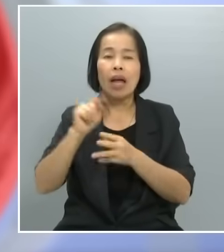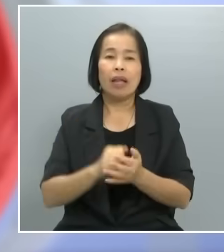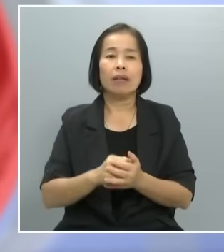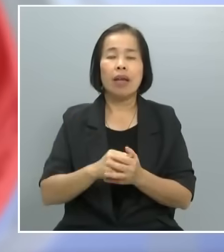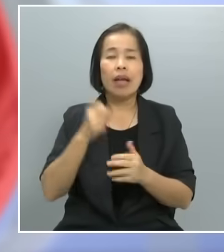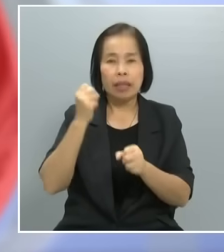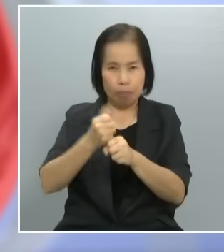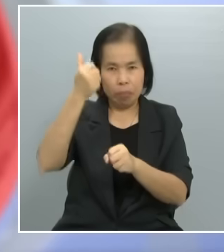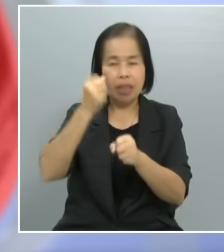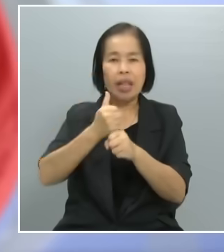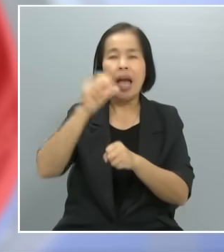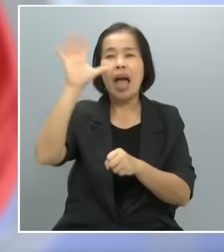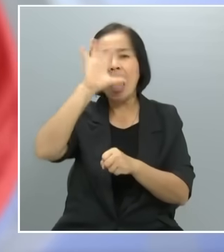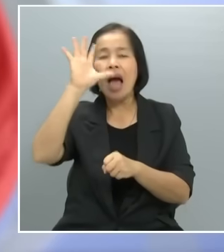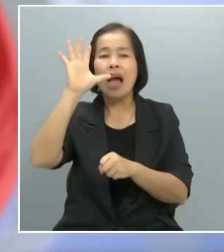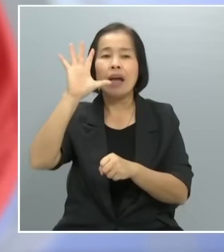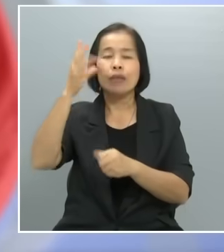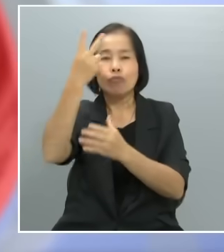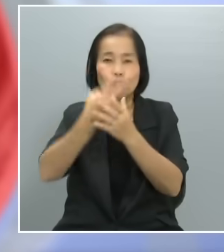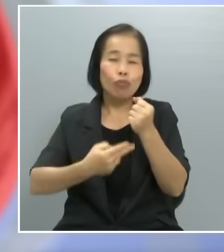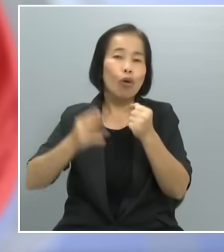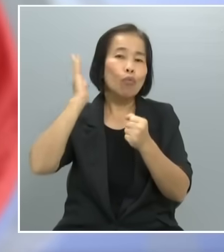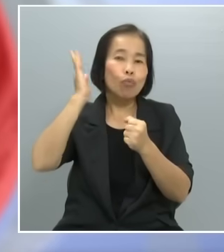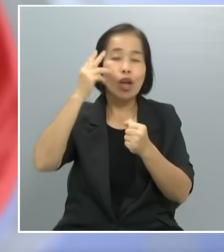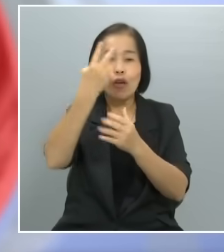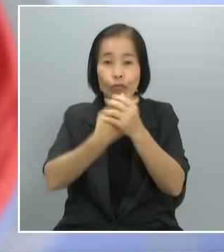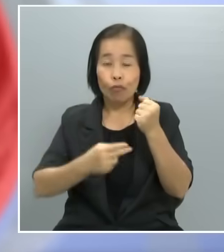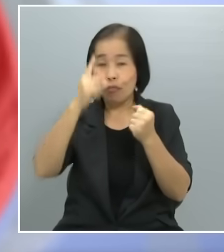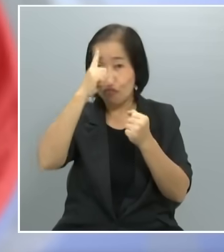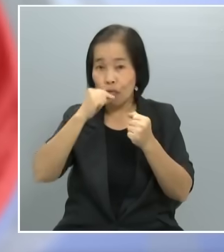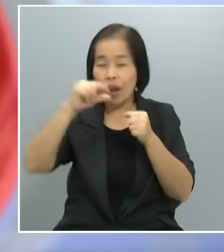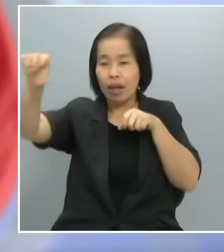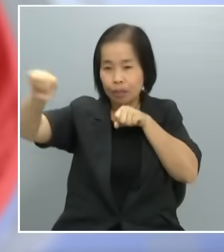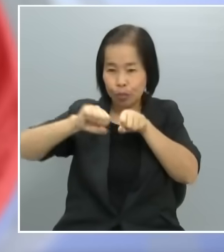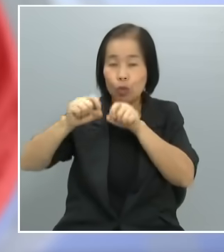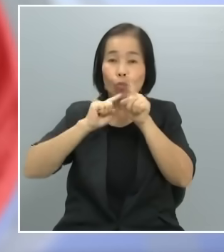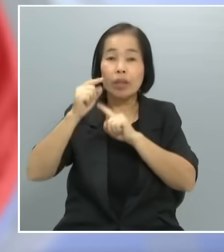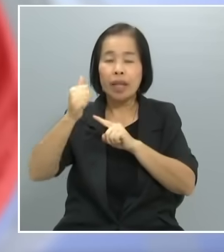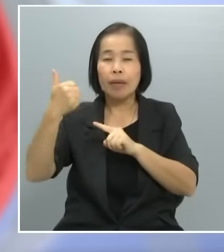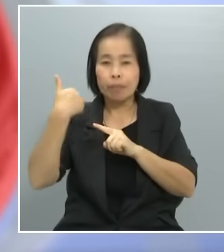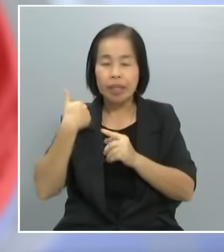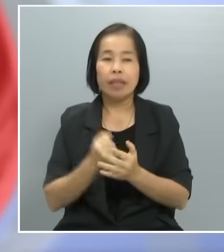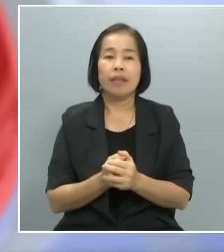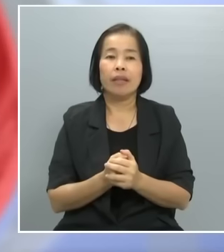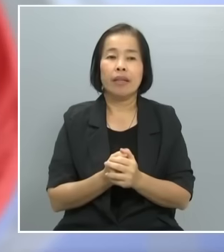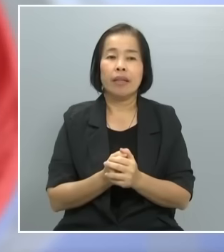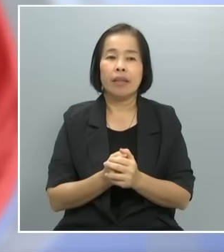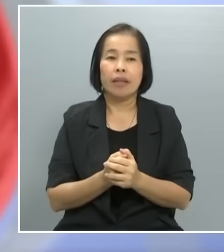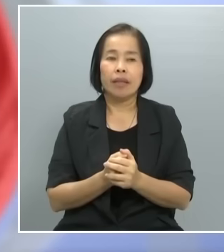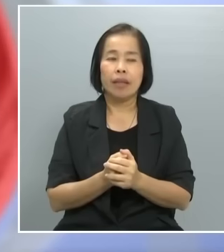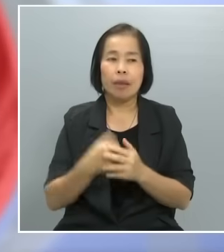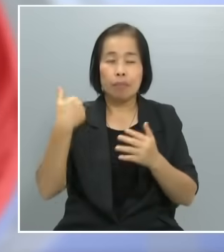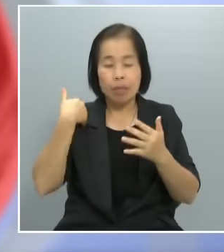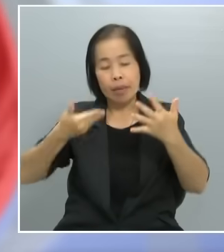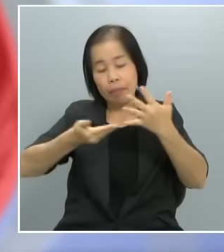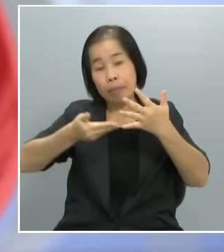ถหาแล้วก็แมทช์คู่กับฝรั่งต่างชาติให้ได้มีการแบ่งกันไปนะครับในระดับเลเวล